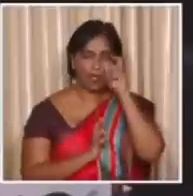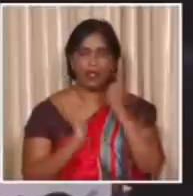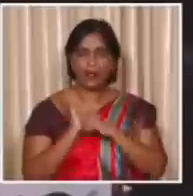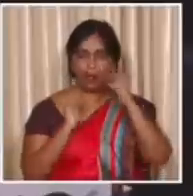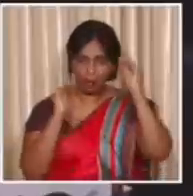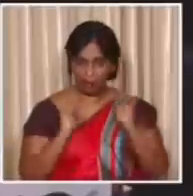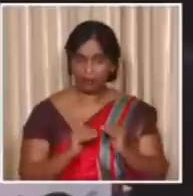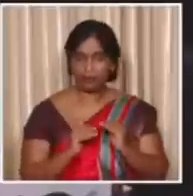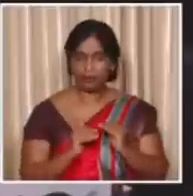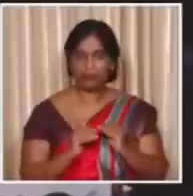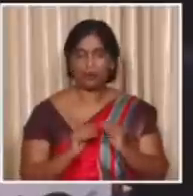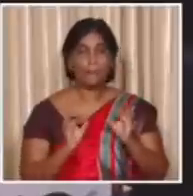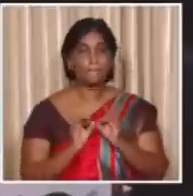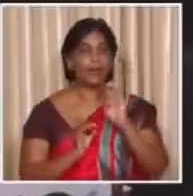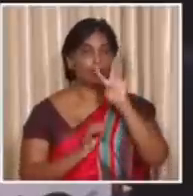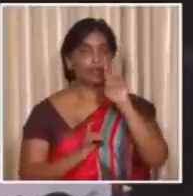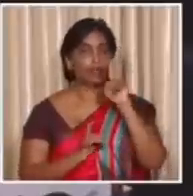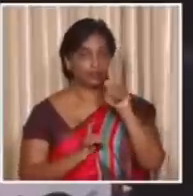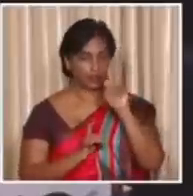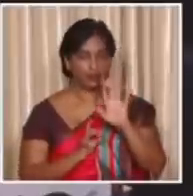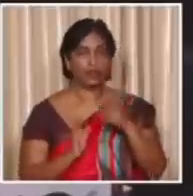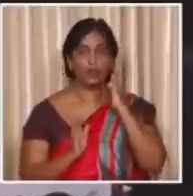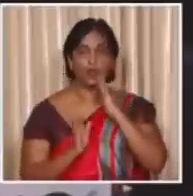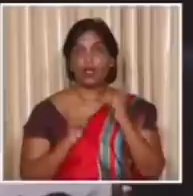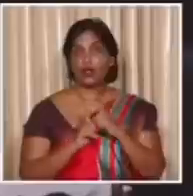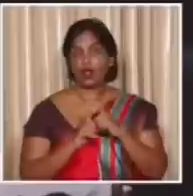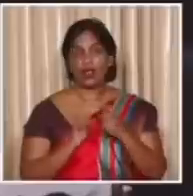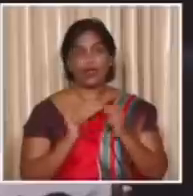වෙනවද බිලියන 41ක් තියෙනවා විදේශීය ණය ඩොලර් ණය